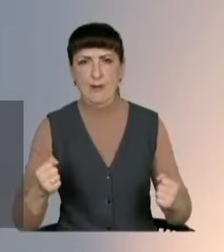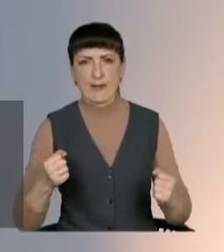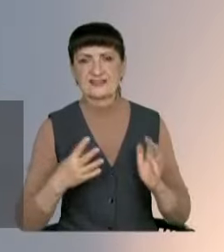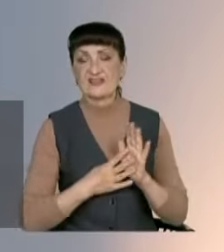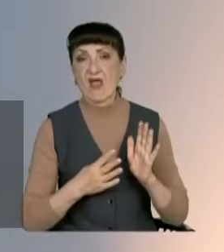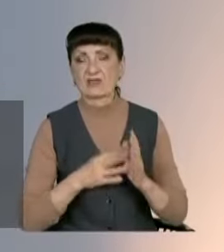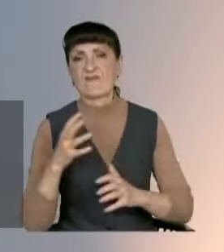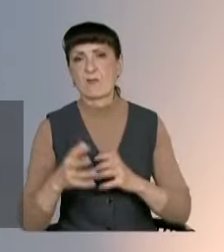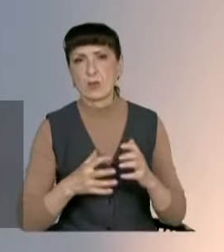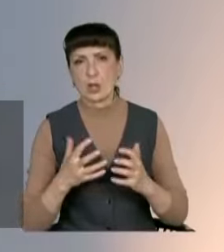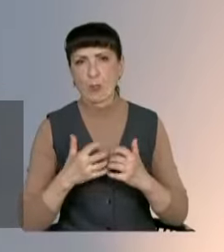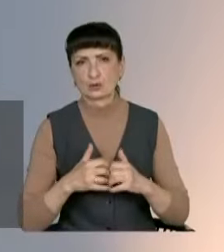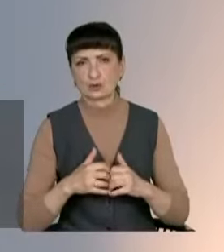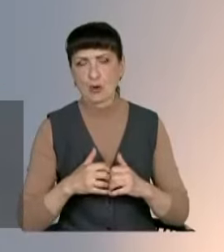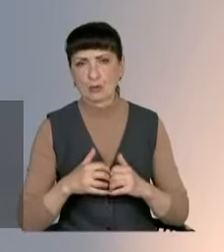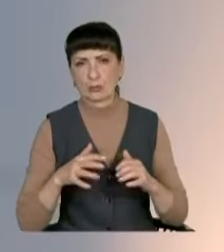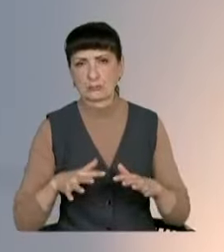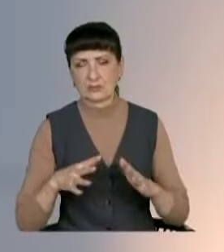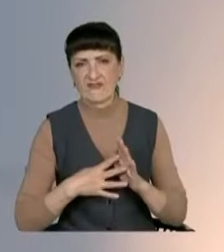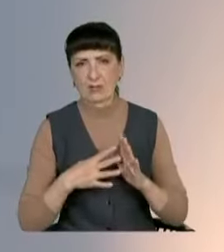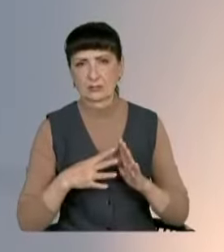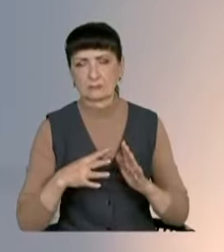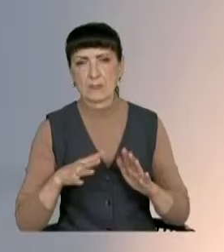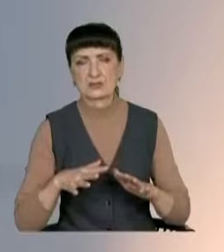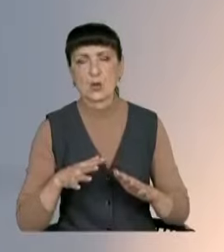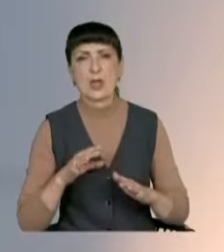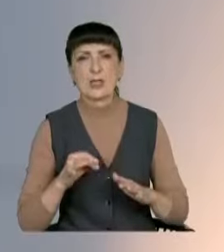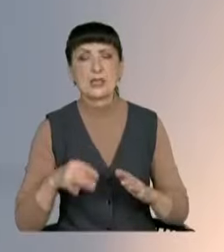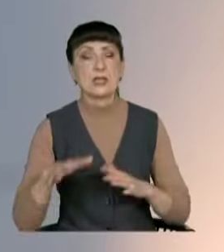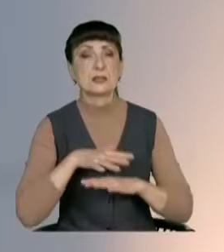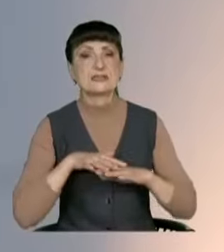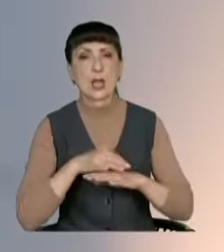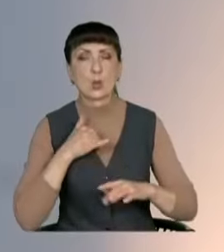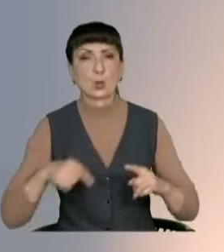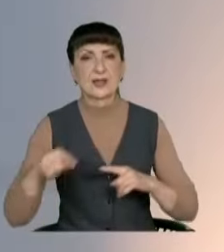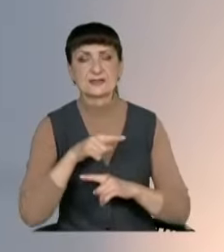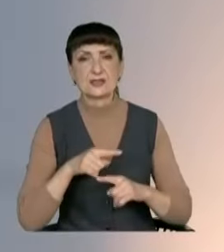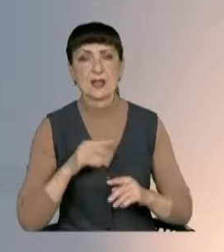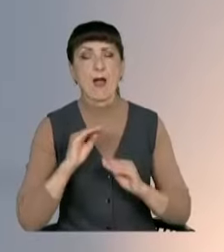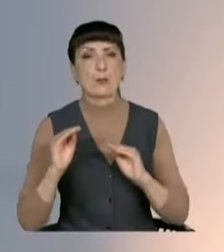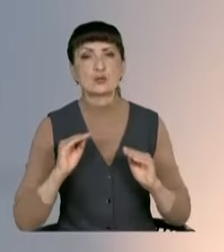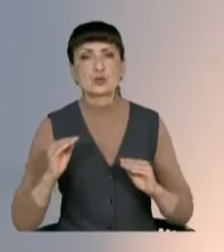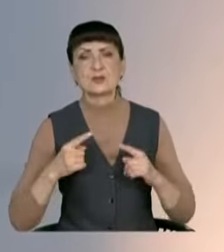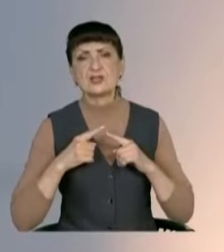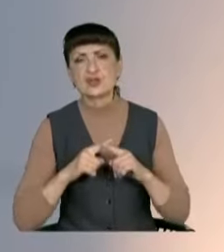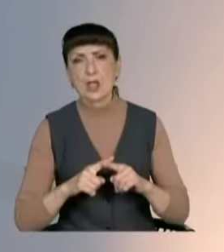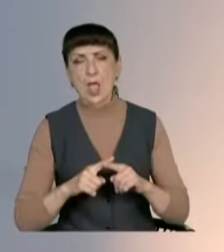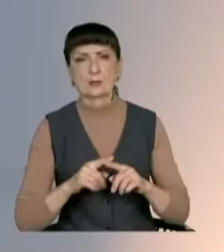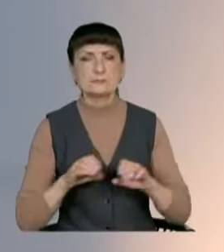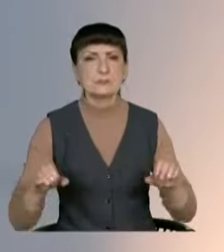мире, как мы знаем. И с тем населением, которое у нас существует, конечно, обустройство инженерное довольно